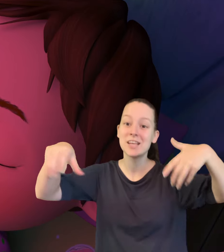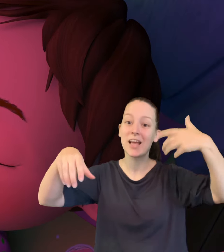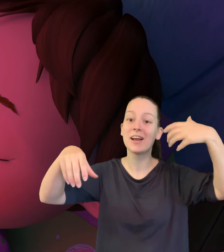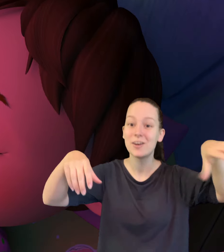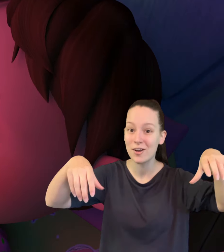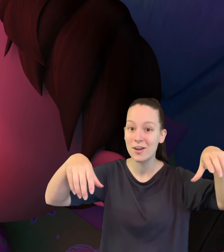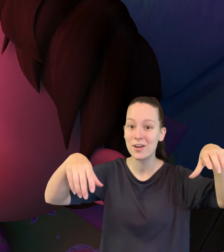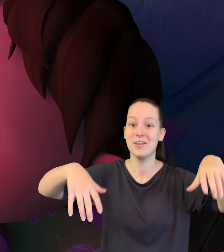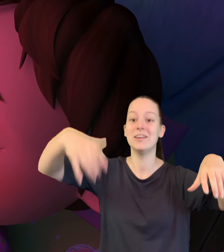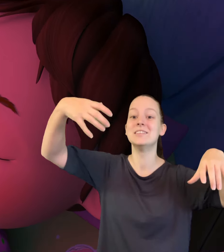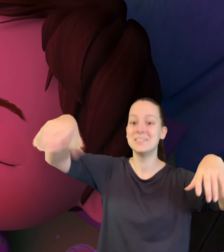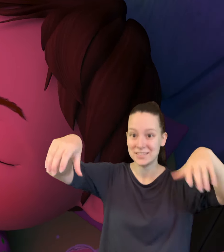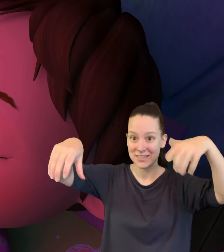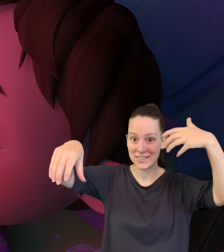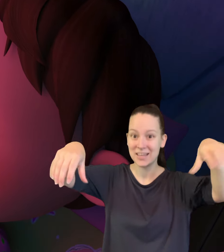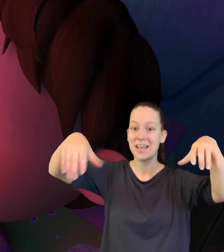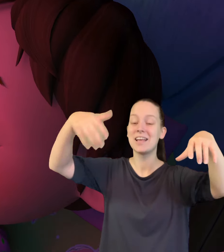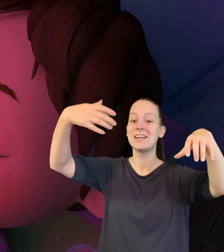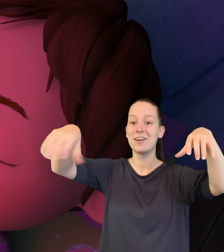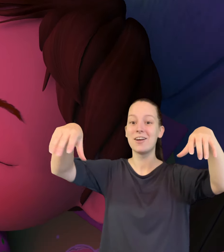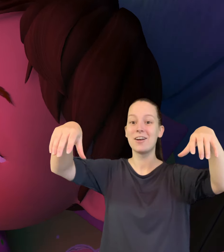ディンディンドンディンディンドン